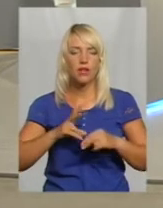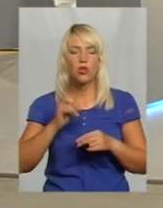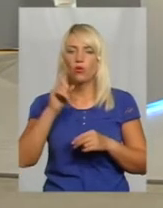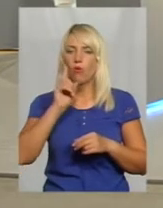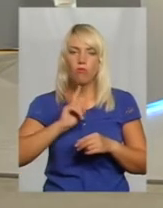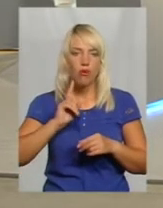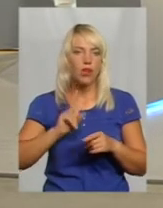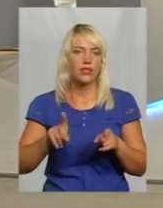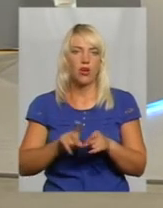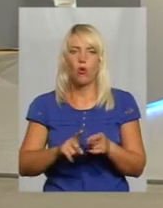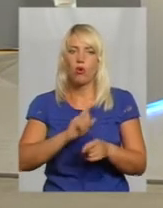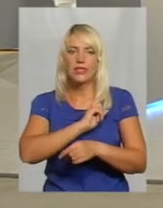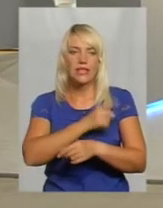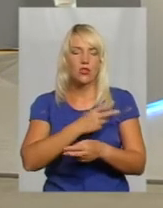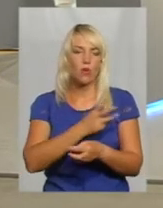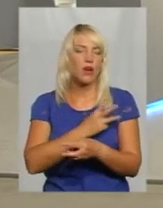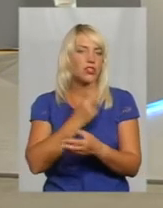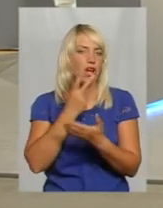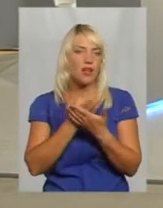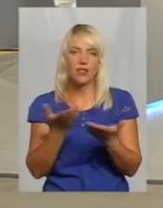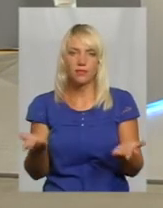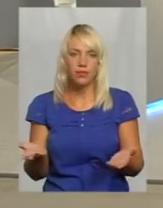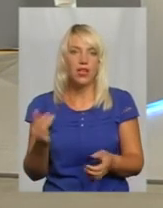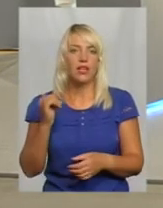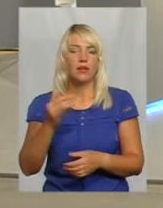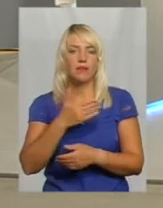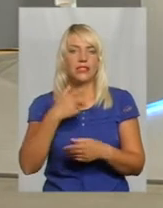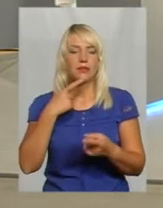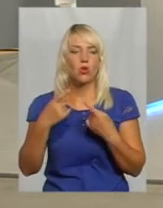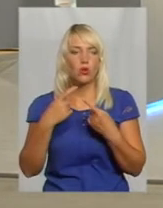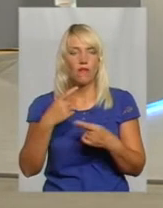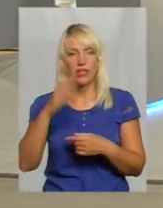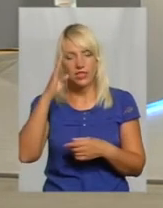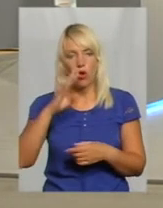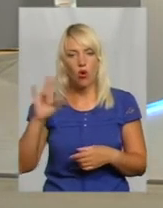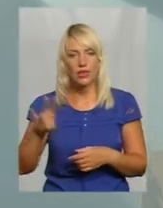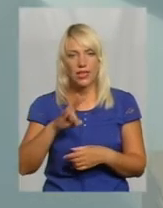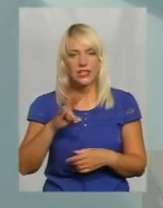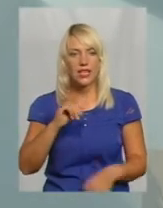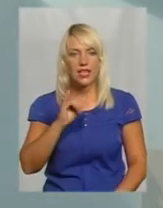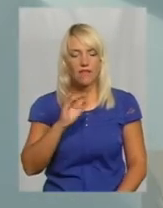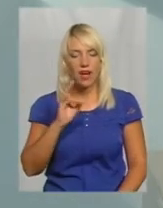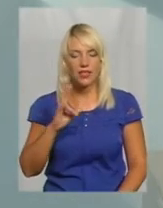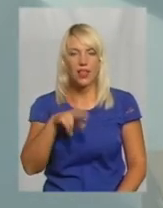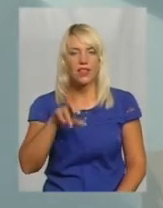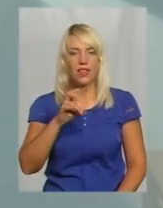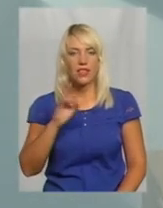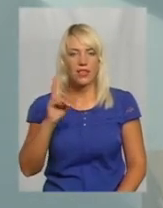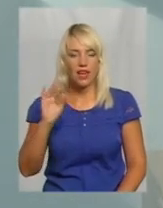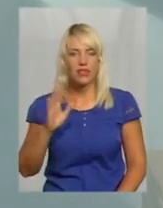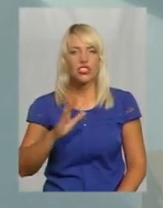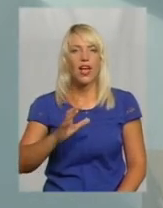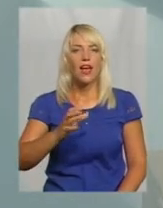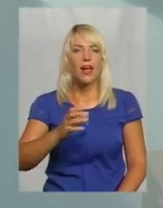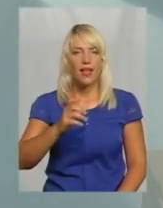такого сильного бажання не виявив. Ми спілкувалися з отцем Іваном Данкевичем, настоятелем нашої